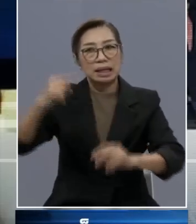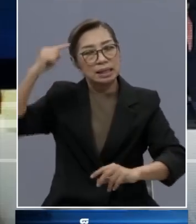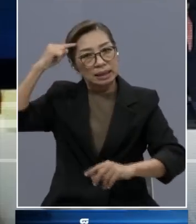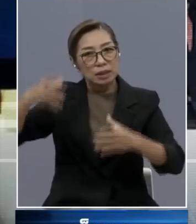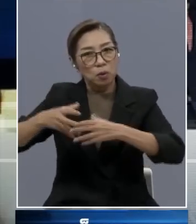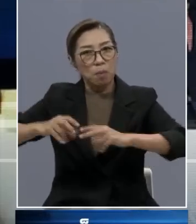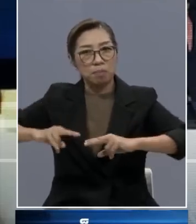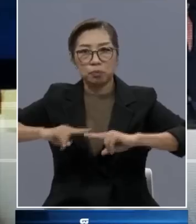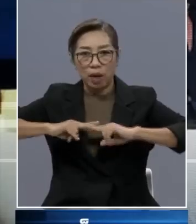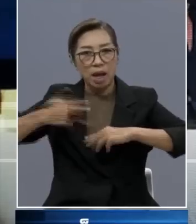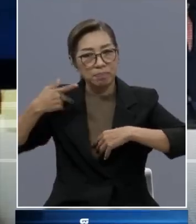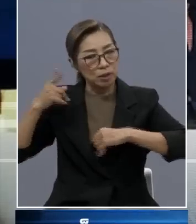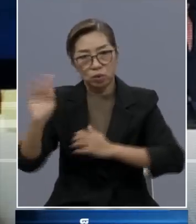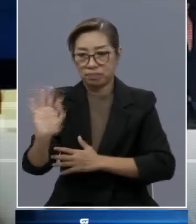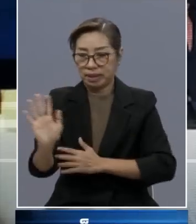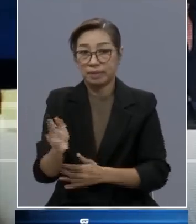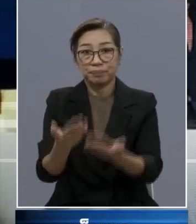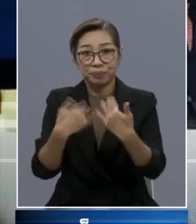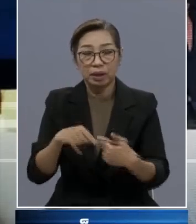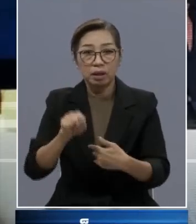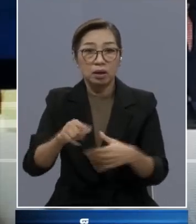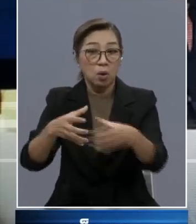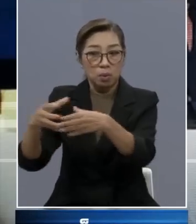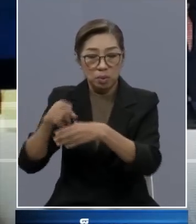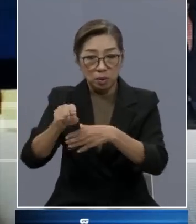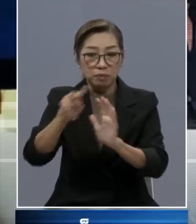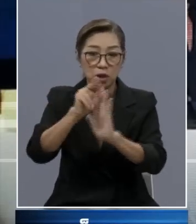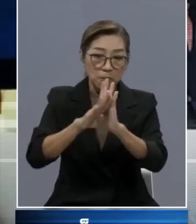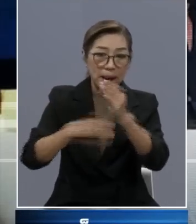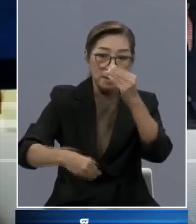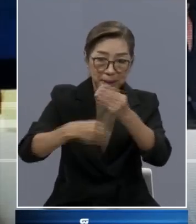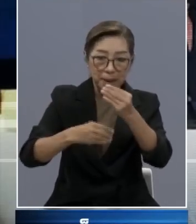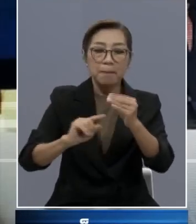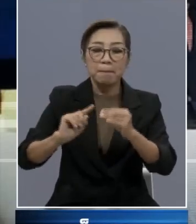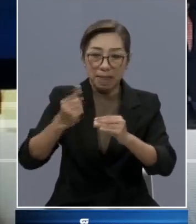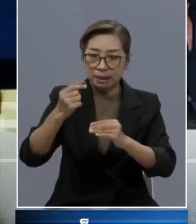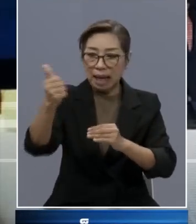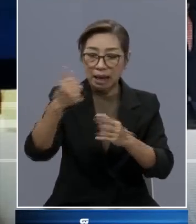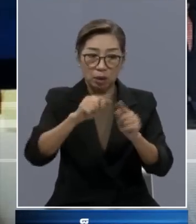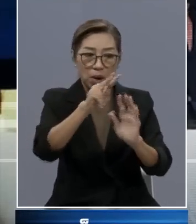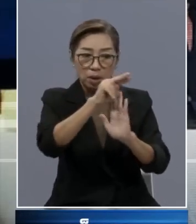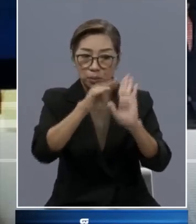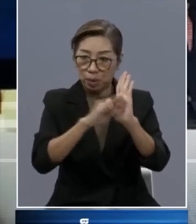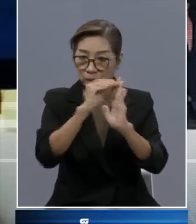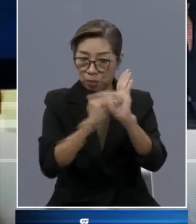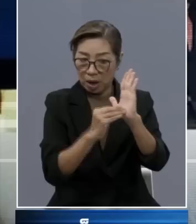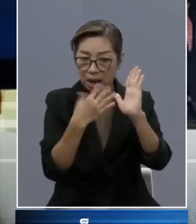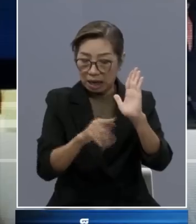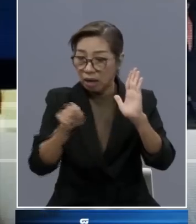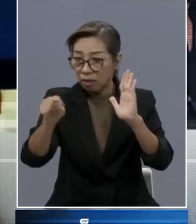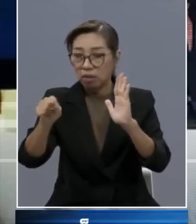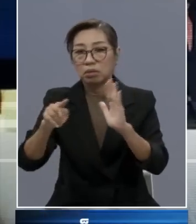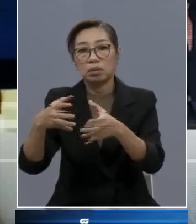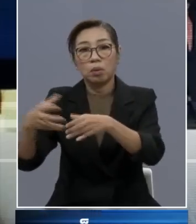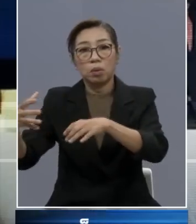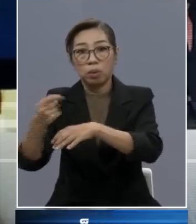คใดพรรคหนึ่งประเด็นเรื่องของทุกพรรคมีสิทธิ์ในการผลักดันนโยบายอื่นเพิ่มเติมได้แต่ต้องไม่ขัดจากนโยบายที่บันทึกเอาไว้ในข้อตกลงร่วมกัน